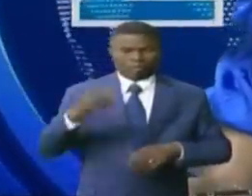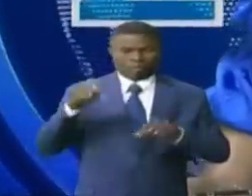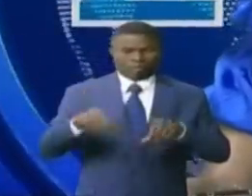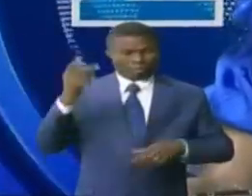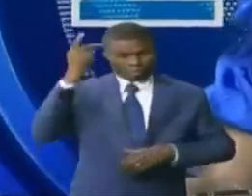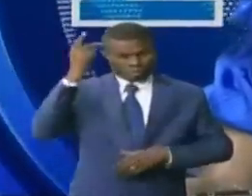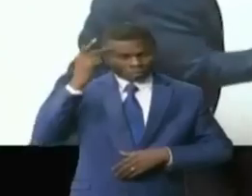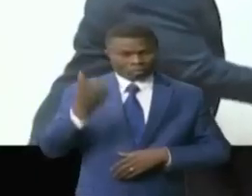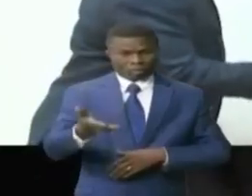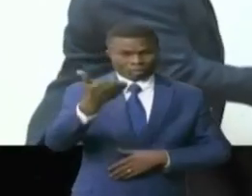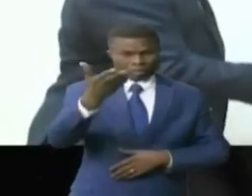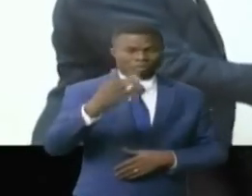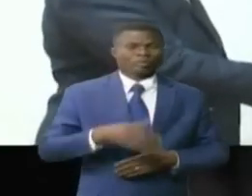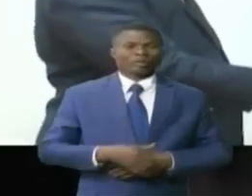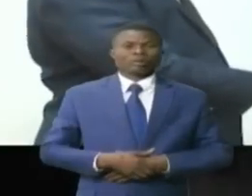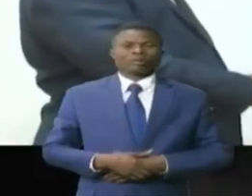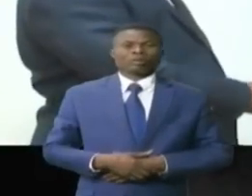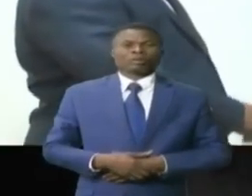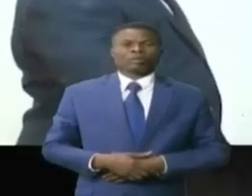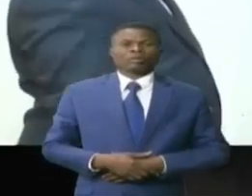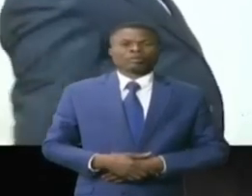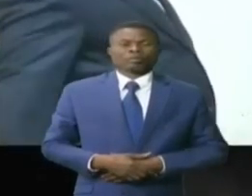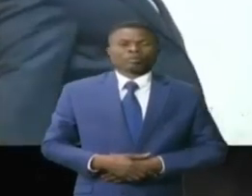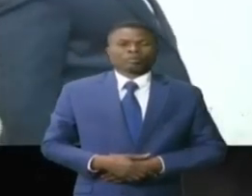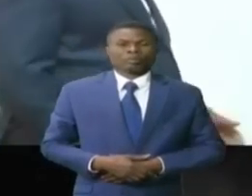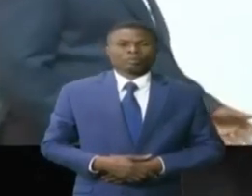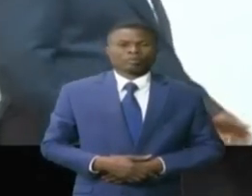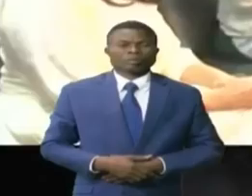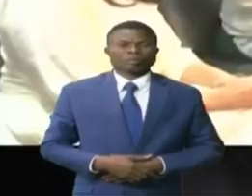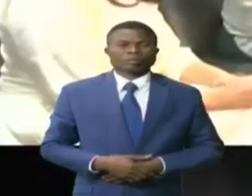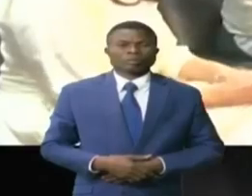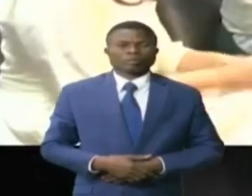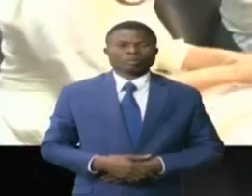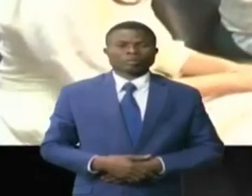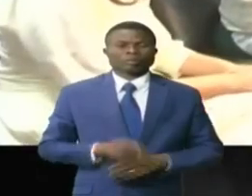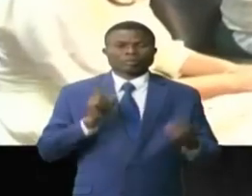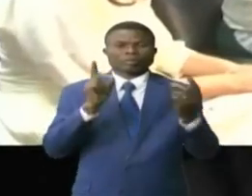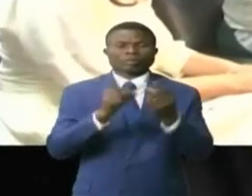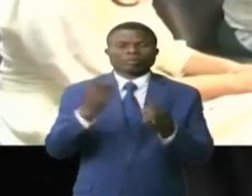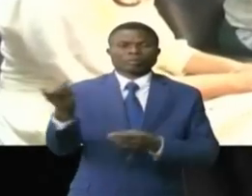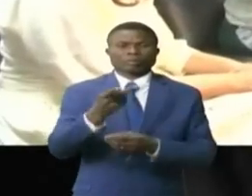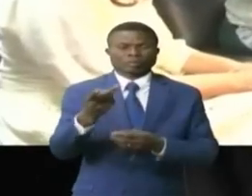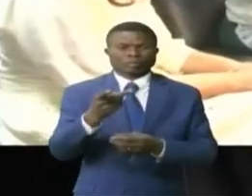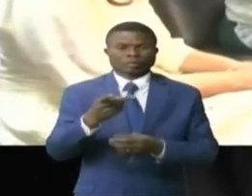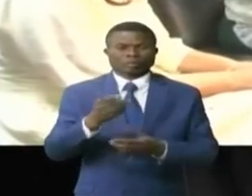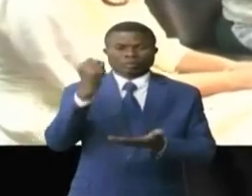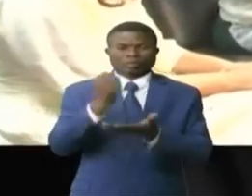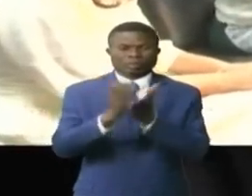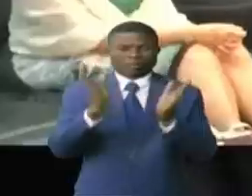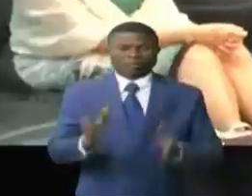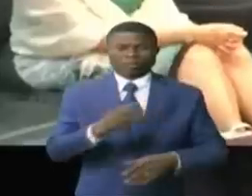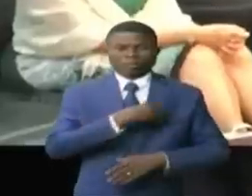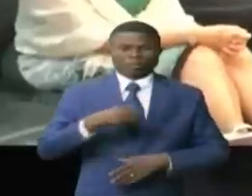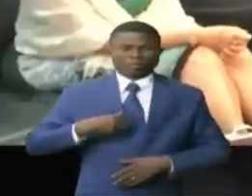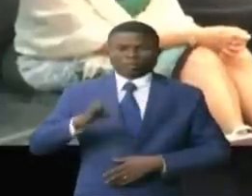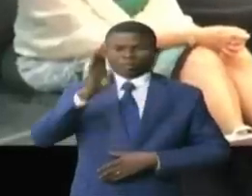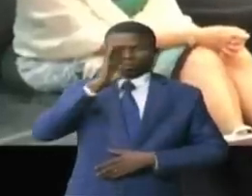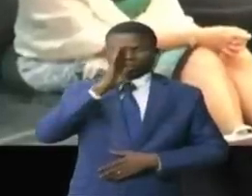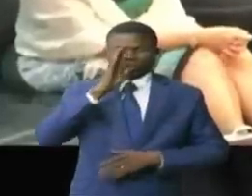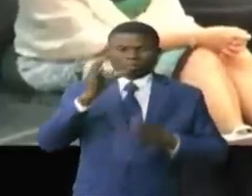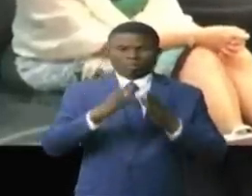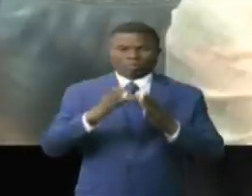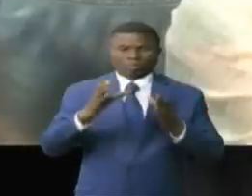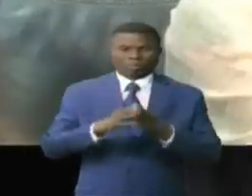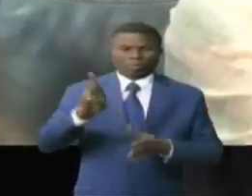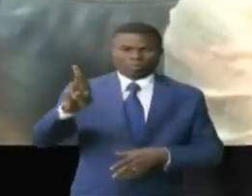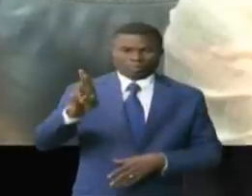Moyembo. La question humanitaire et sécuritaire était au cœur des échanges entre l'ambassadrice du Royaume de Belgique,